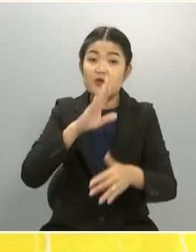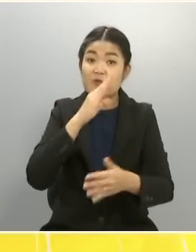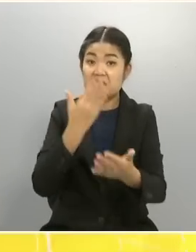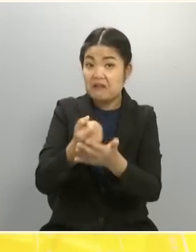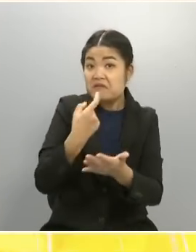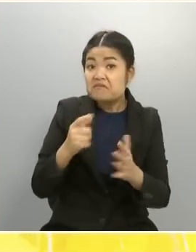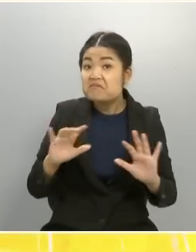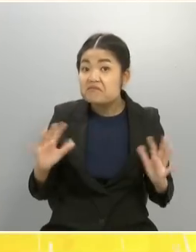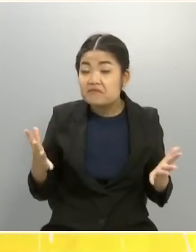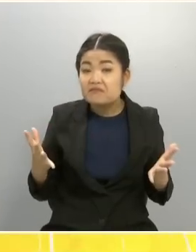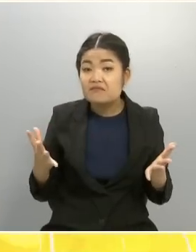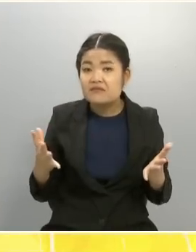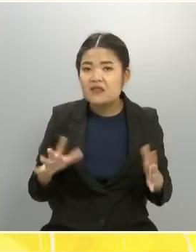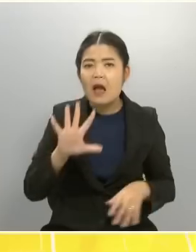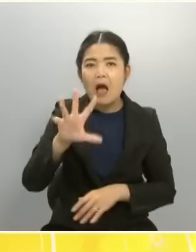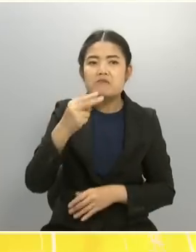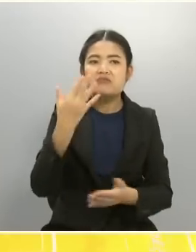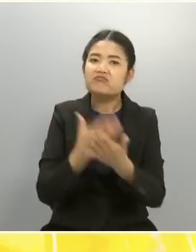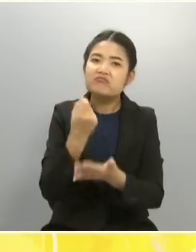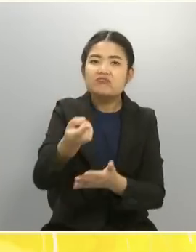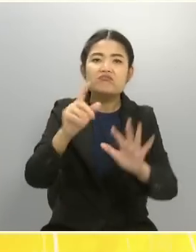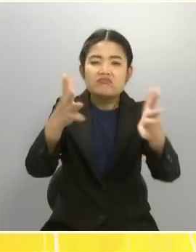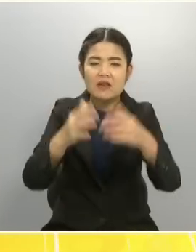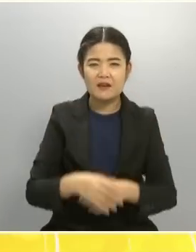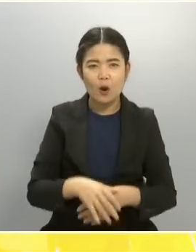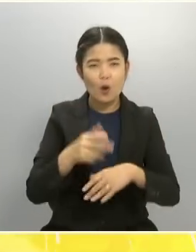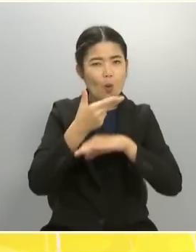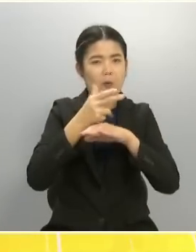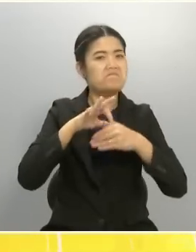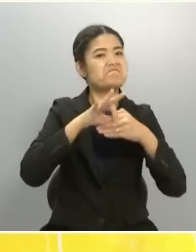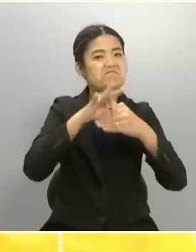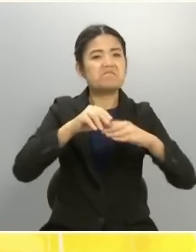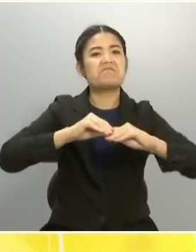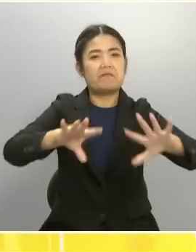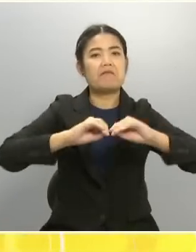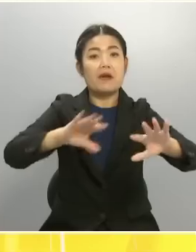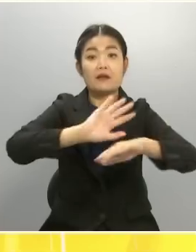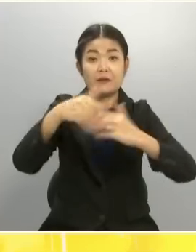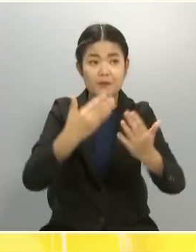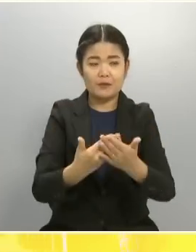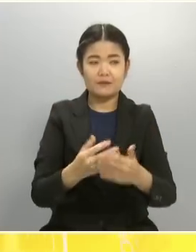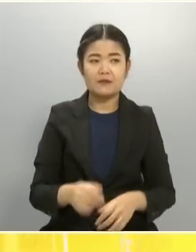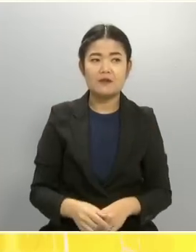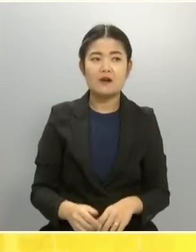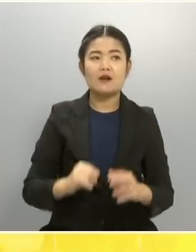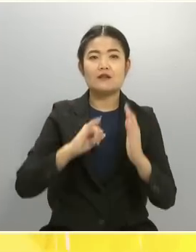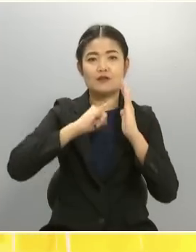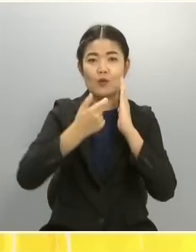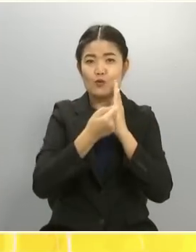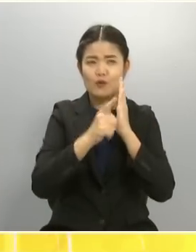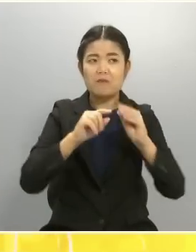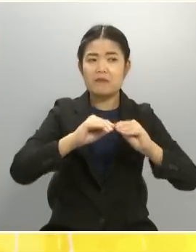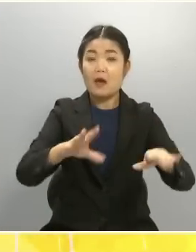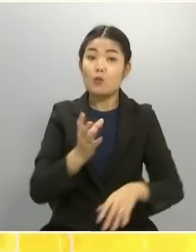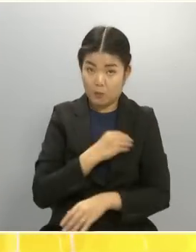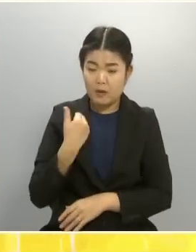คลิป50,000บาทคลิปนี้ถูกแฉออกทั้งหมดในอุดรธานีทั้งหมดกลัวไหม